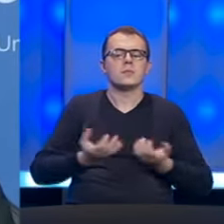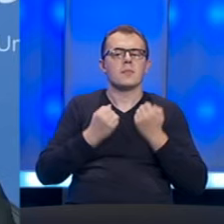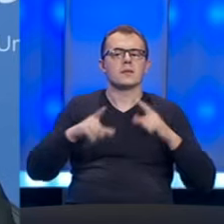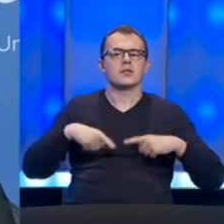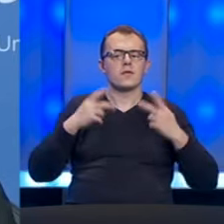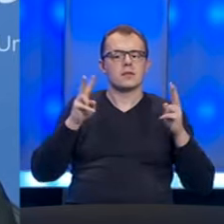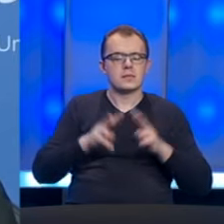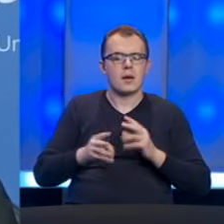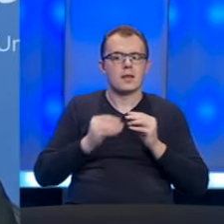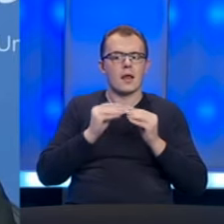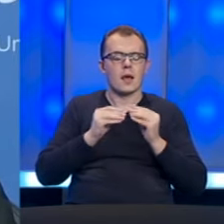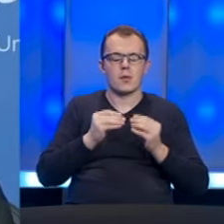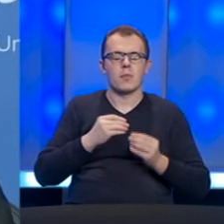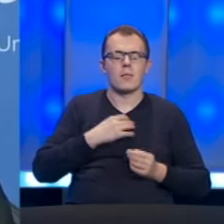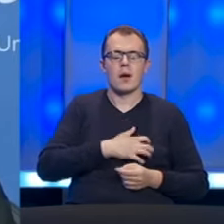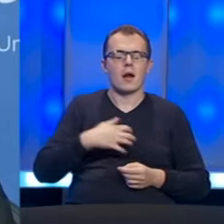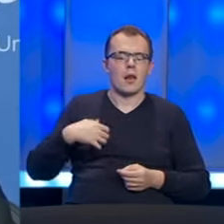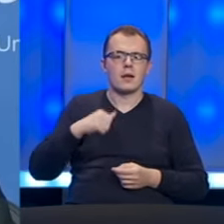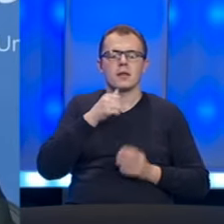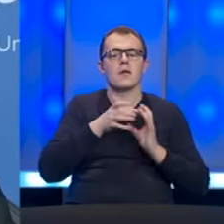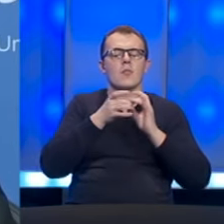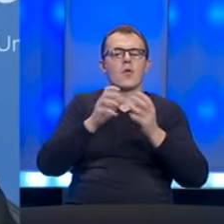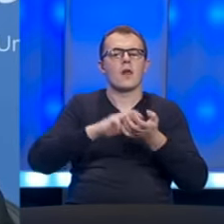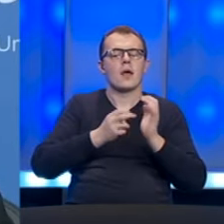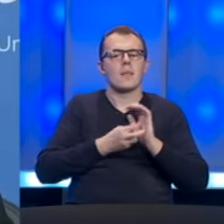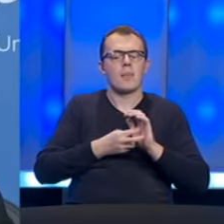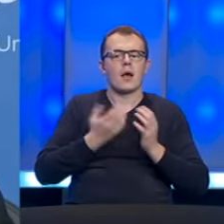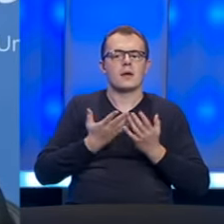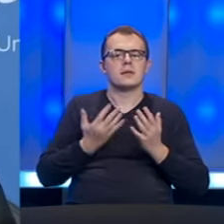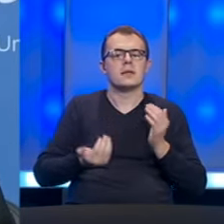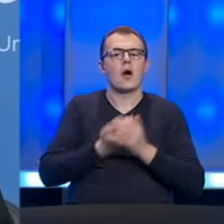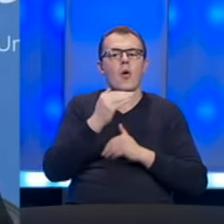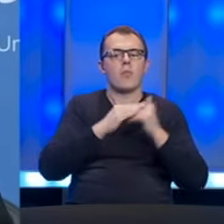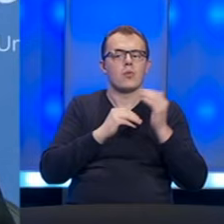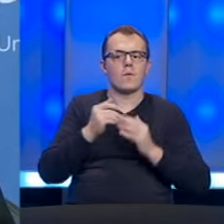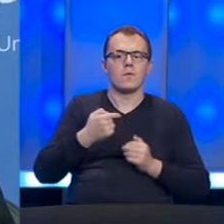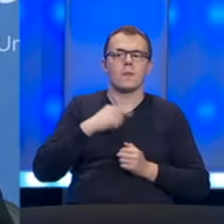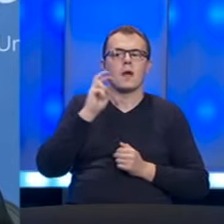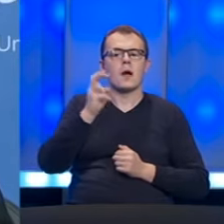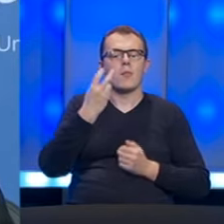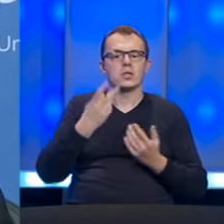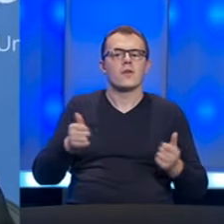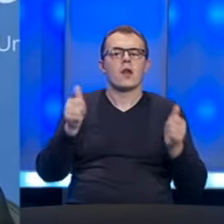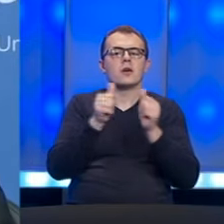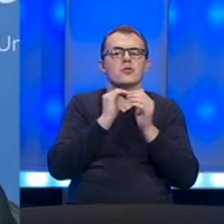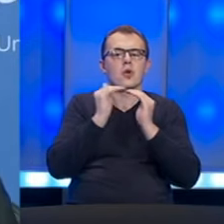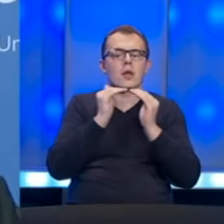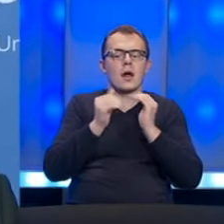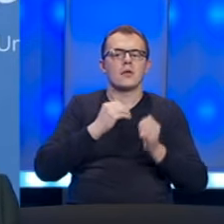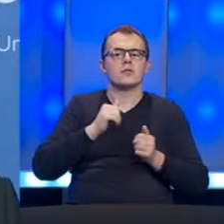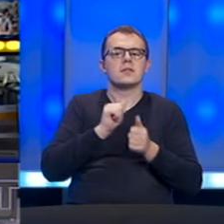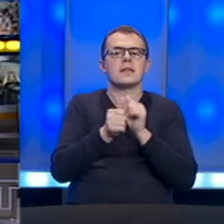gladi, olakšali patnju i proveli plan za obnovu. Naš glas je bio jasan, pozivamo na solidarnost, jedinstvo i nadu.